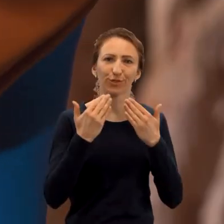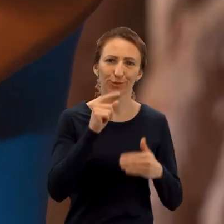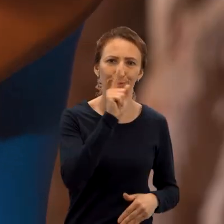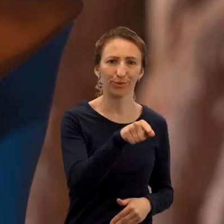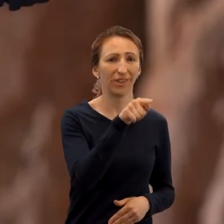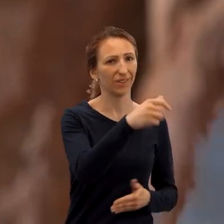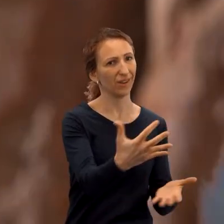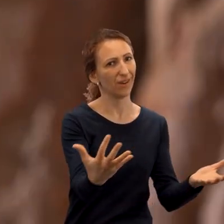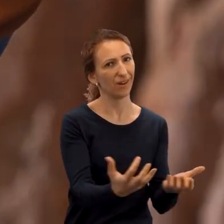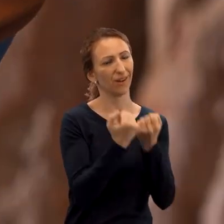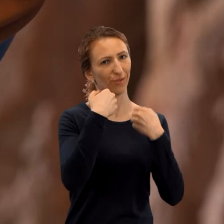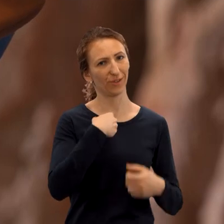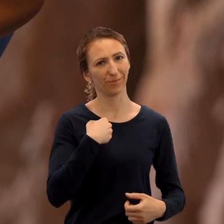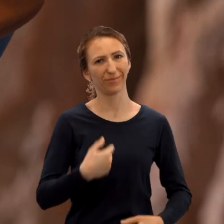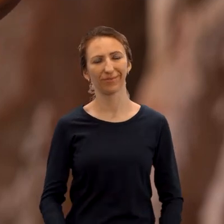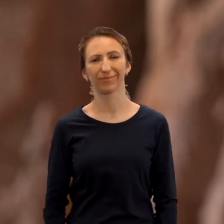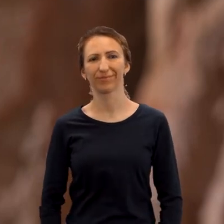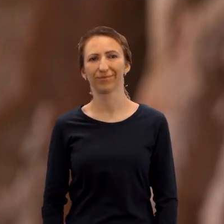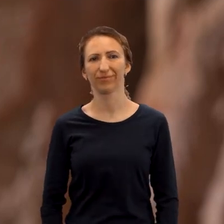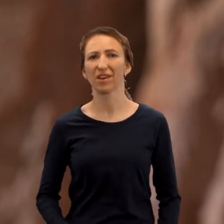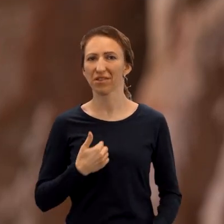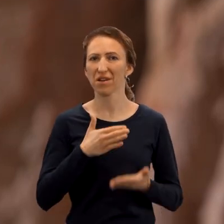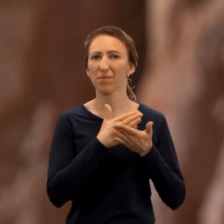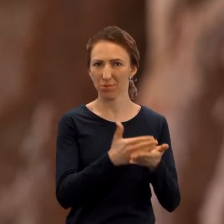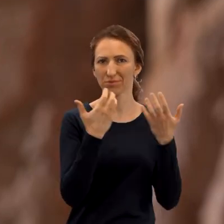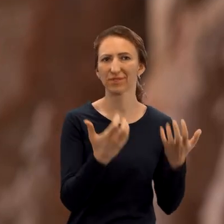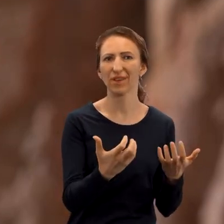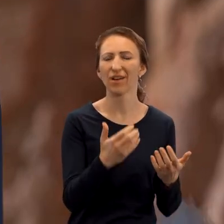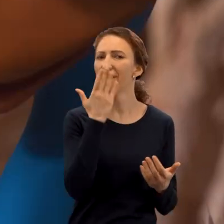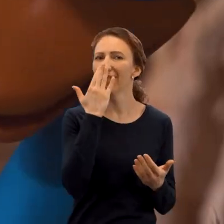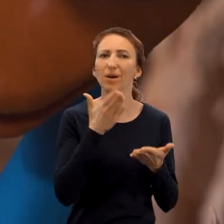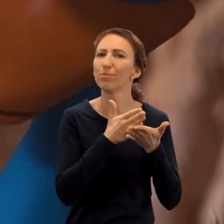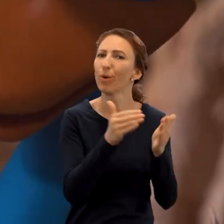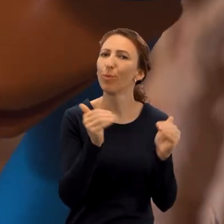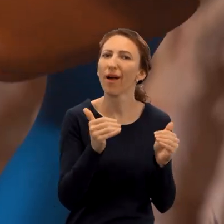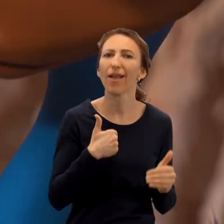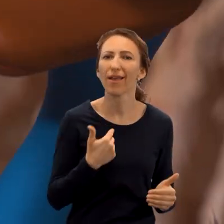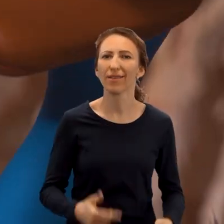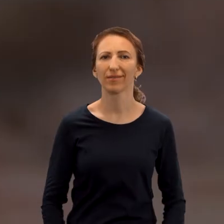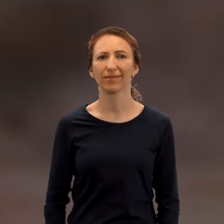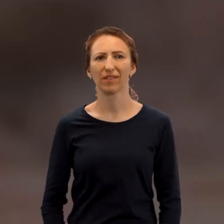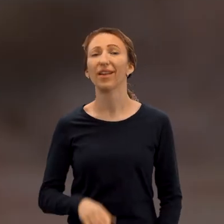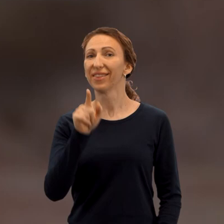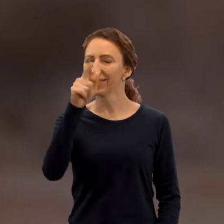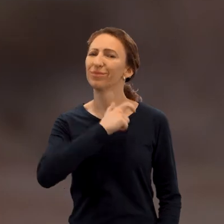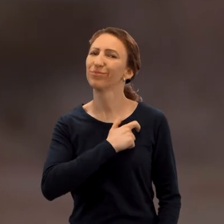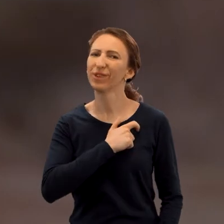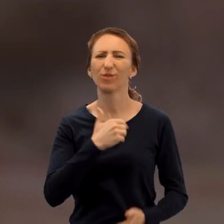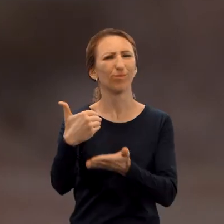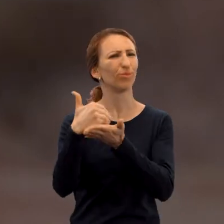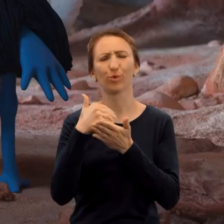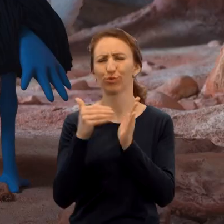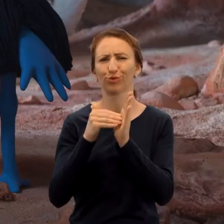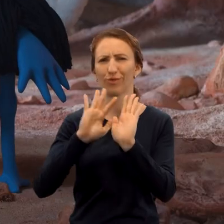Dziękuję ci. Uratowałeś mi życie. Chętnie się odwdzięczę. Co mogę dla ciebie zrobić? To miłe, ale chyba nic